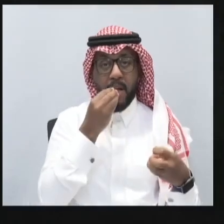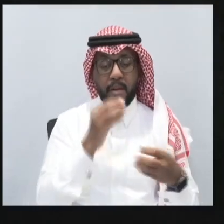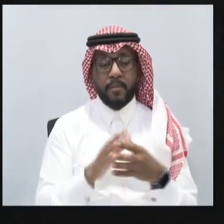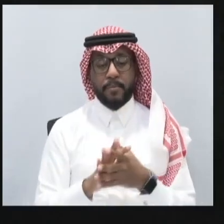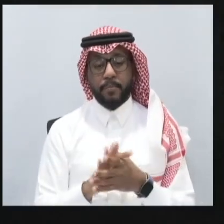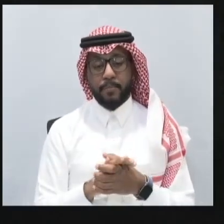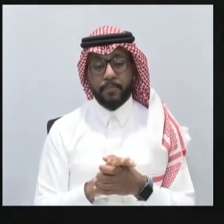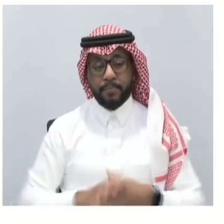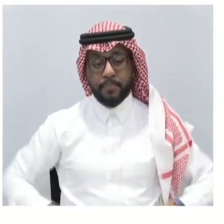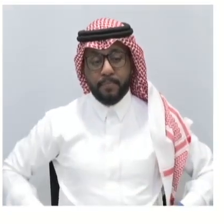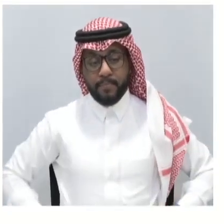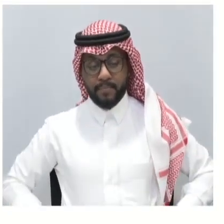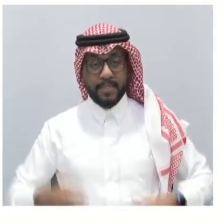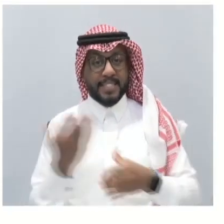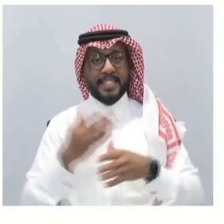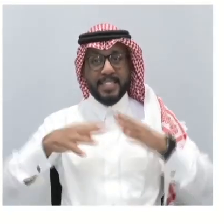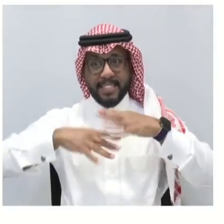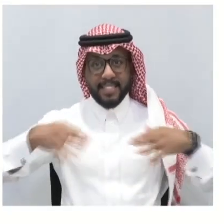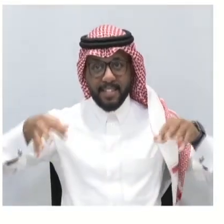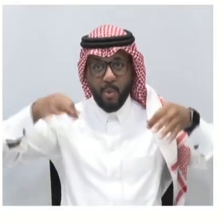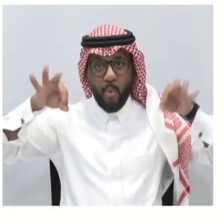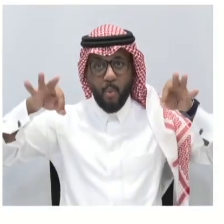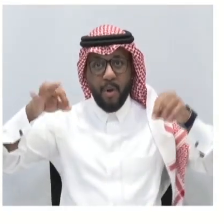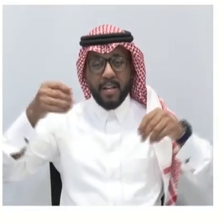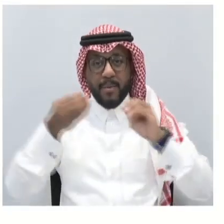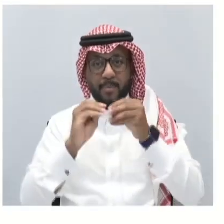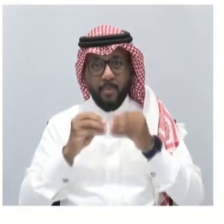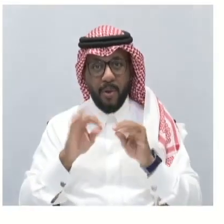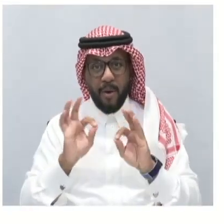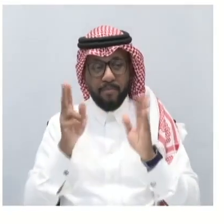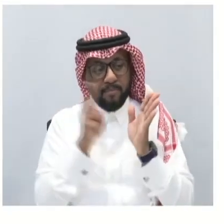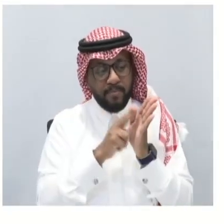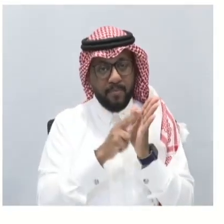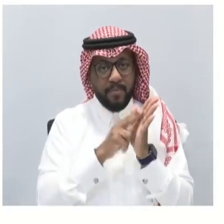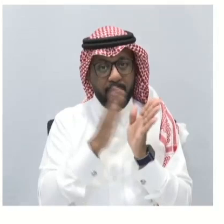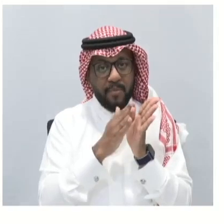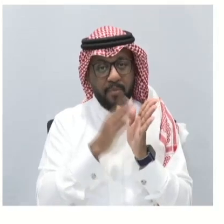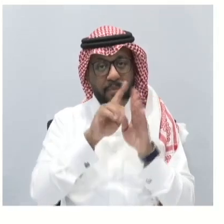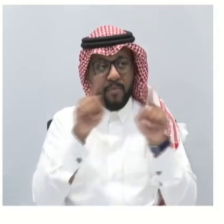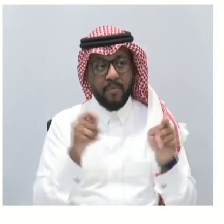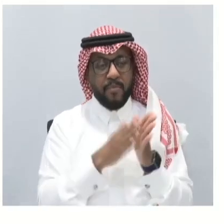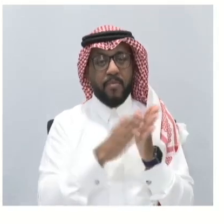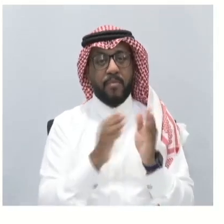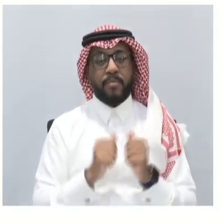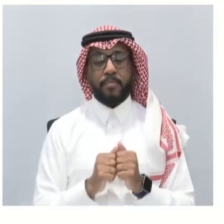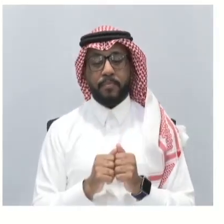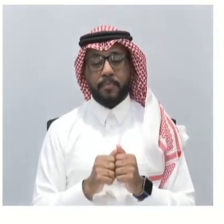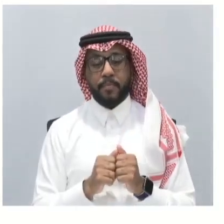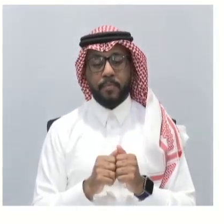احنا قلنا ناخذ اشرطه نحطها مع الصور اللي نجيبها ونثبتها في لوحه